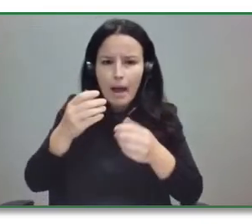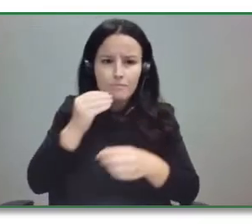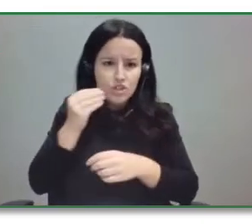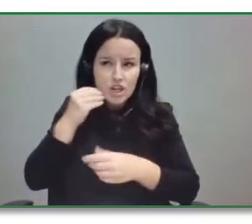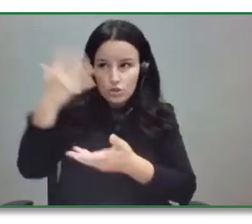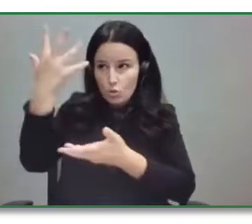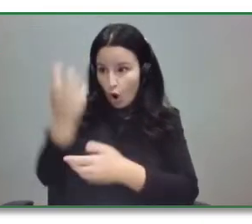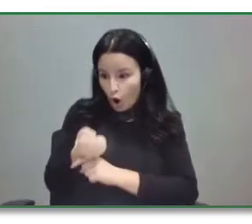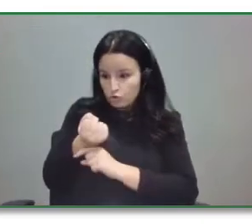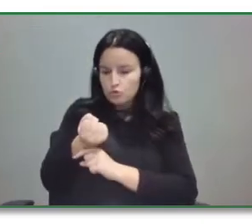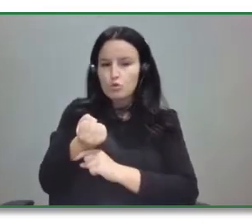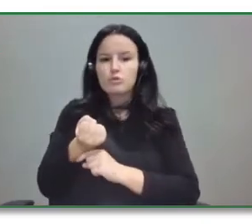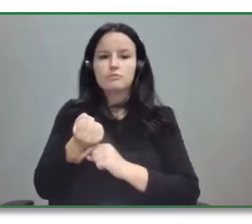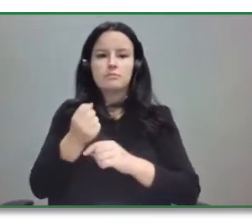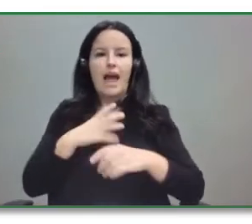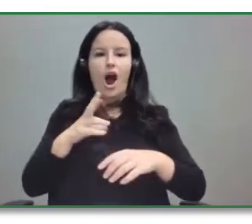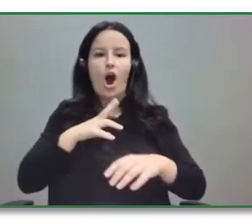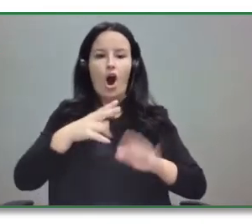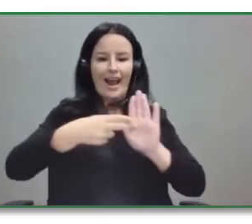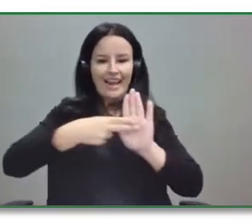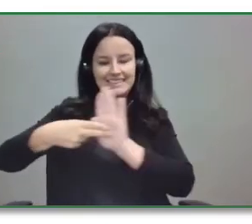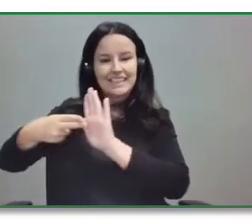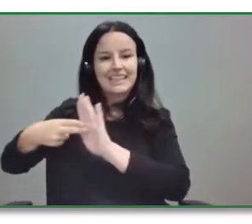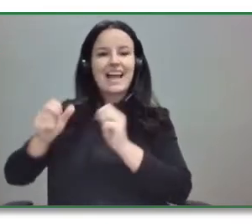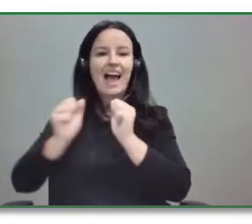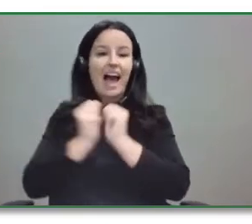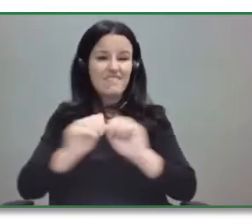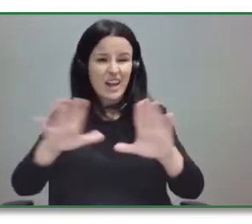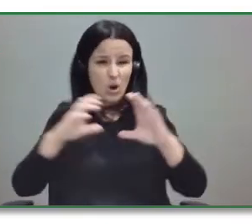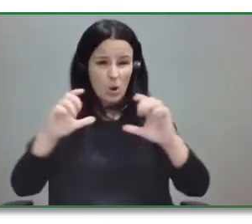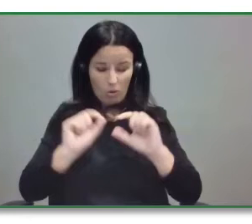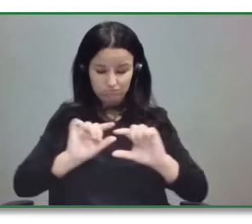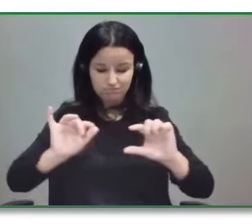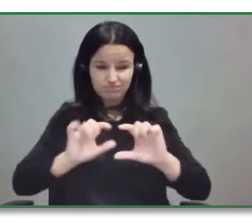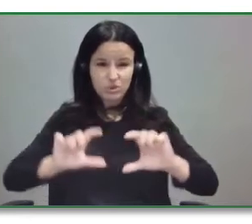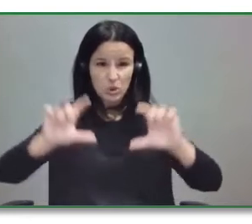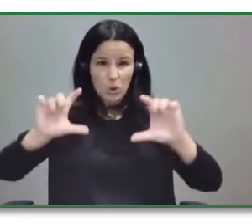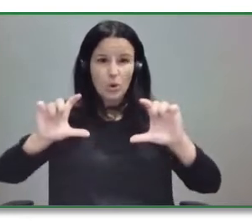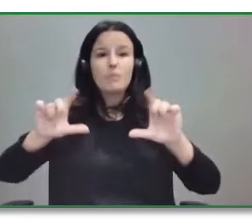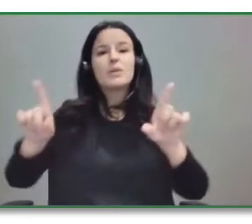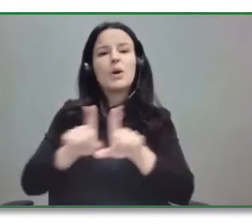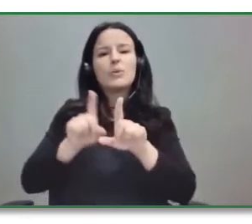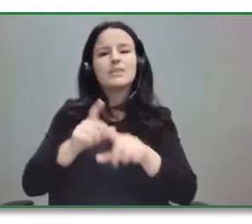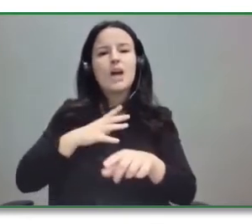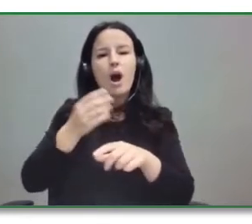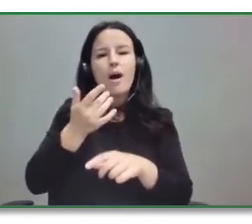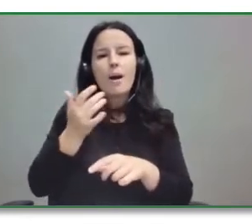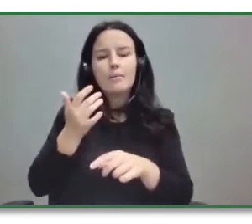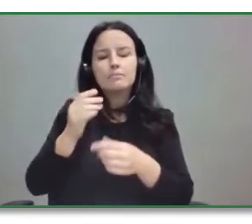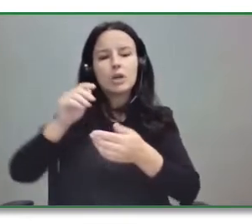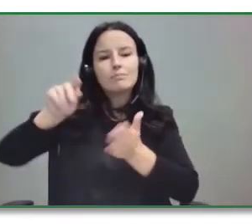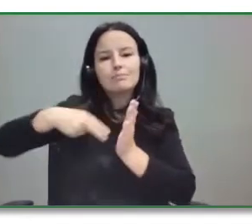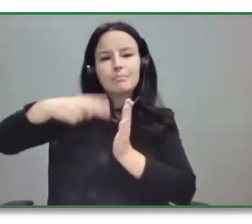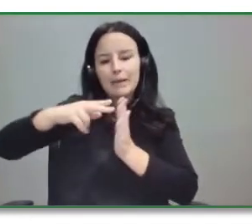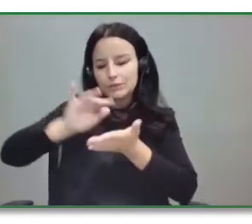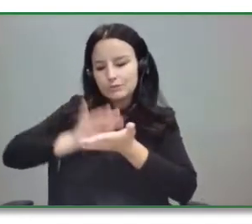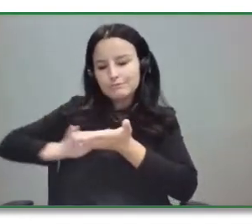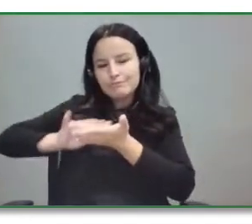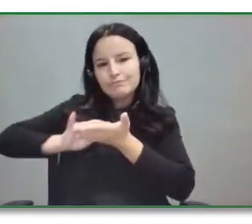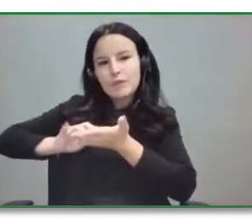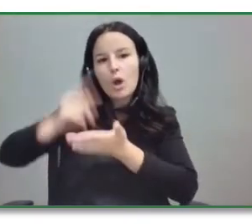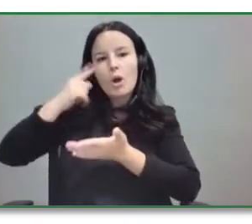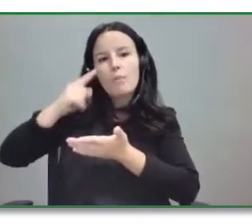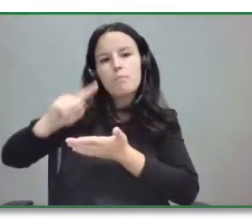éléments étaient étiquetés en gros caractères et marqués à la peinture en relief pour simuler le braille.